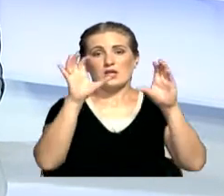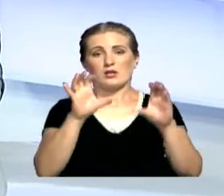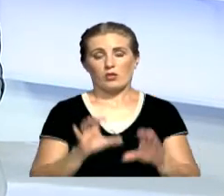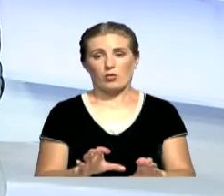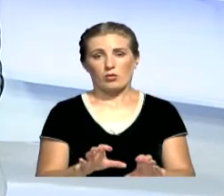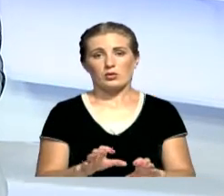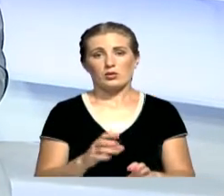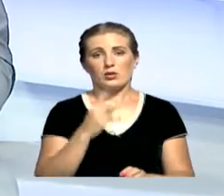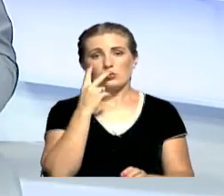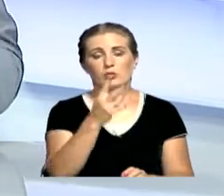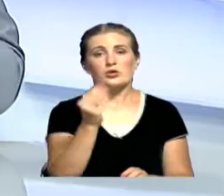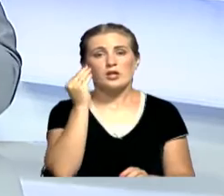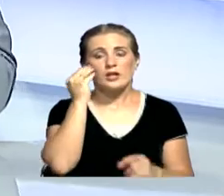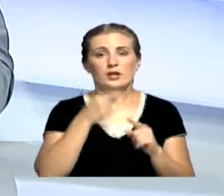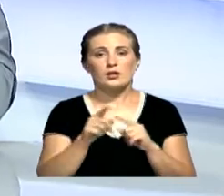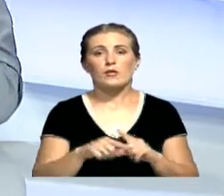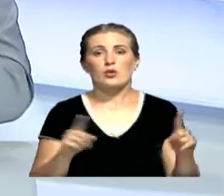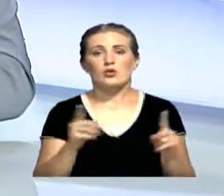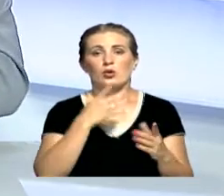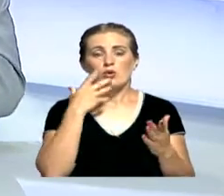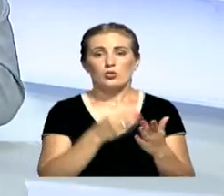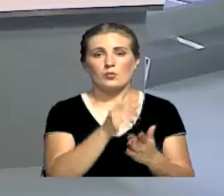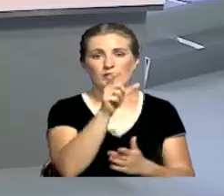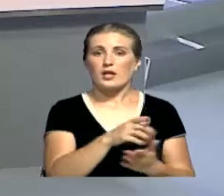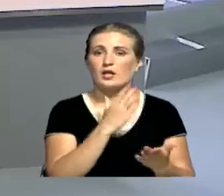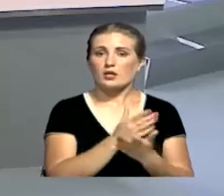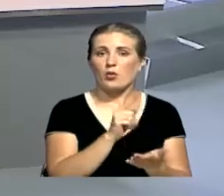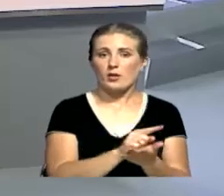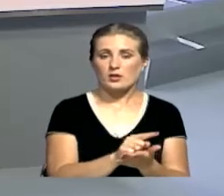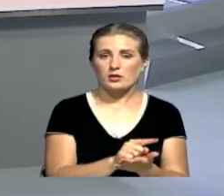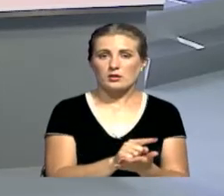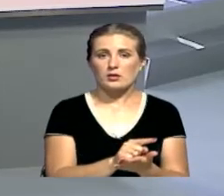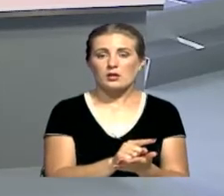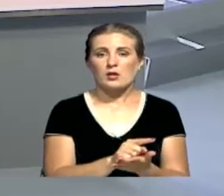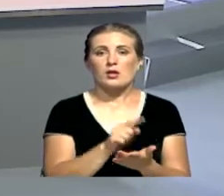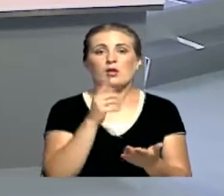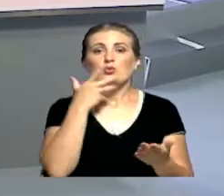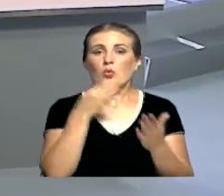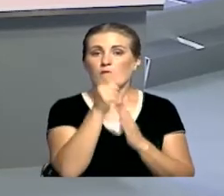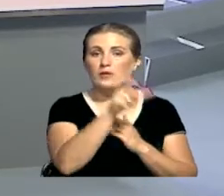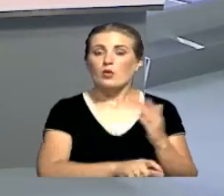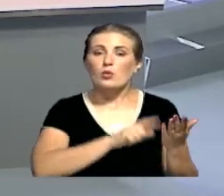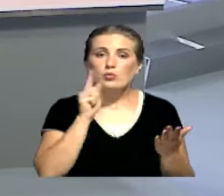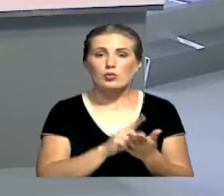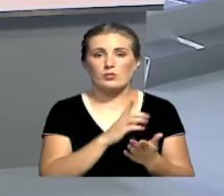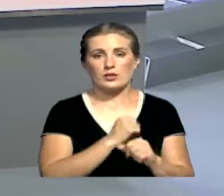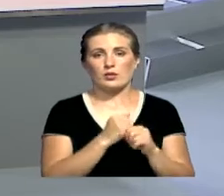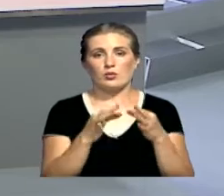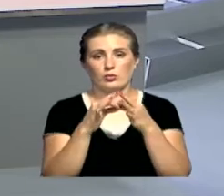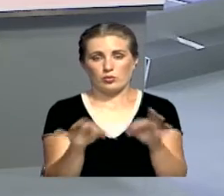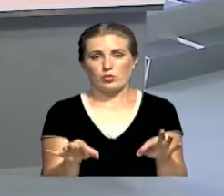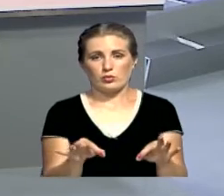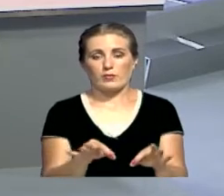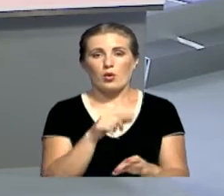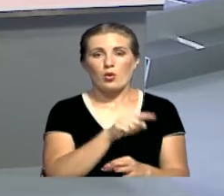точки зрения того что собственник обязан от адского кора собственник обязан был организовать доступ он должен был